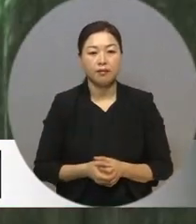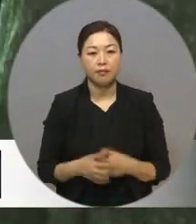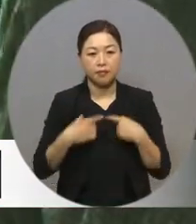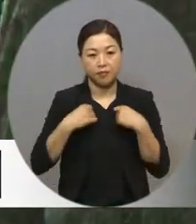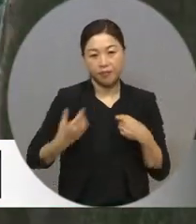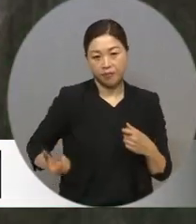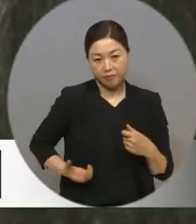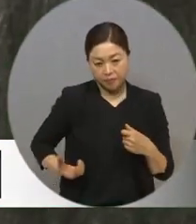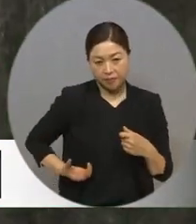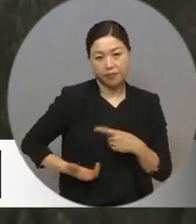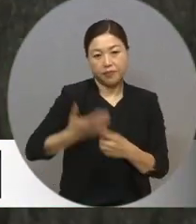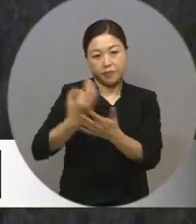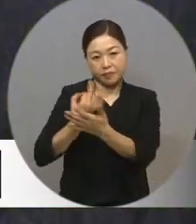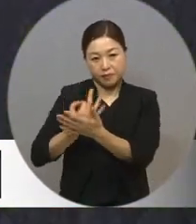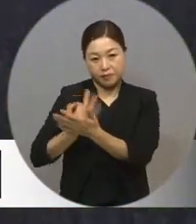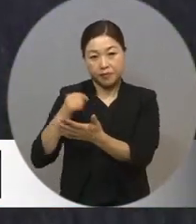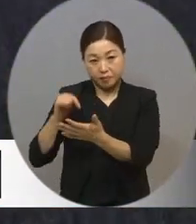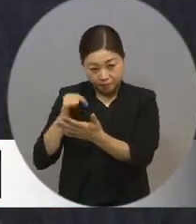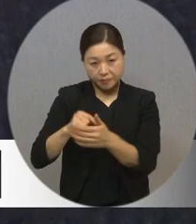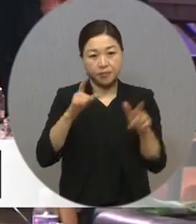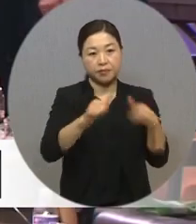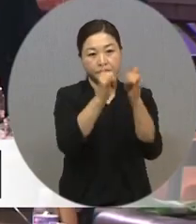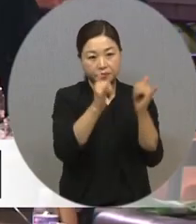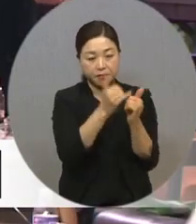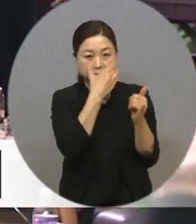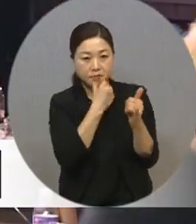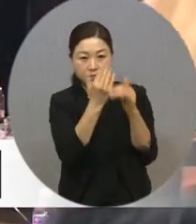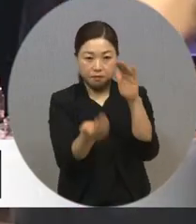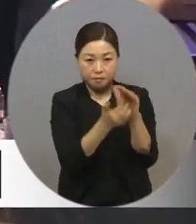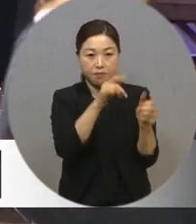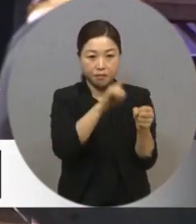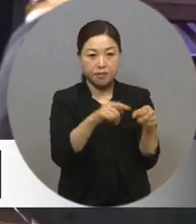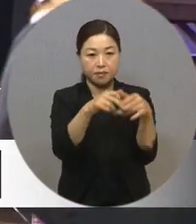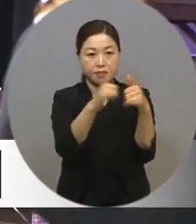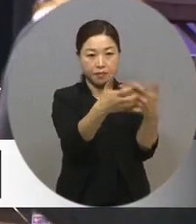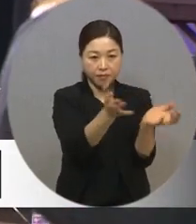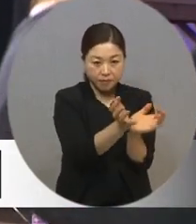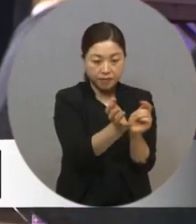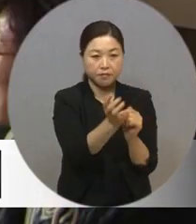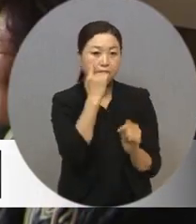전해진 기금은 지역사회의 복지 실현을 위해 장애인 단체